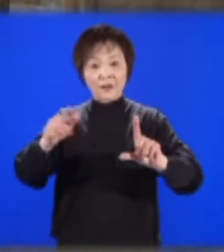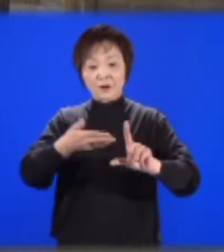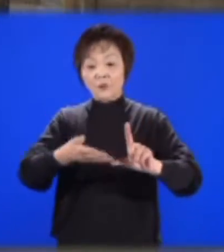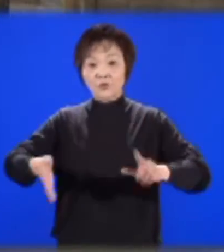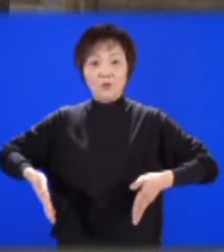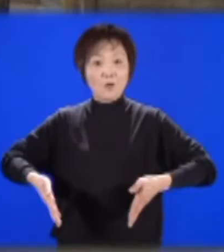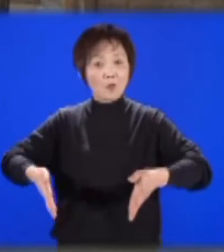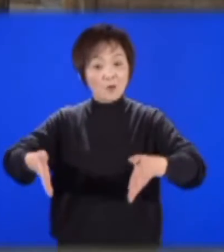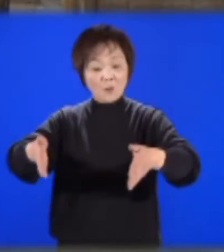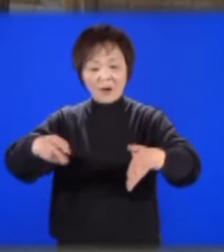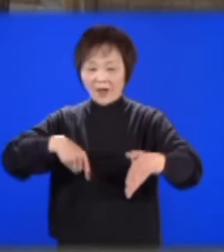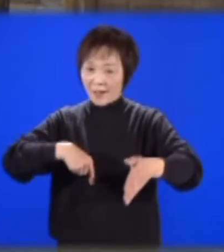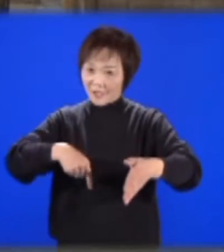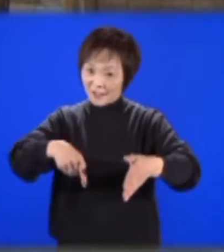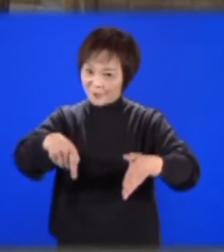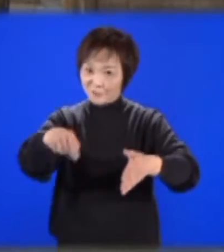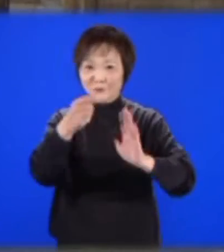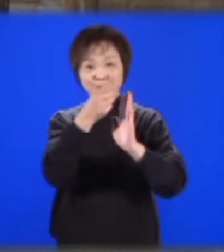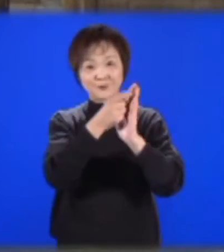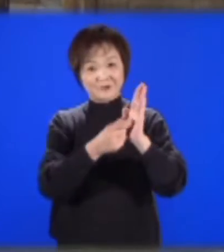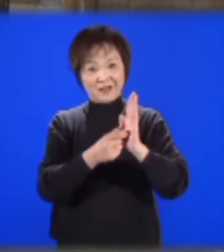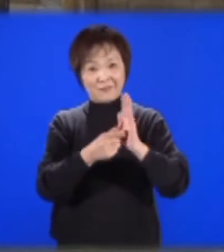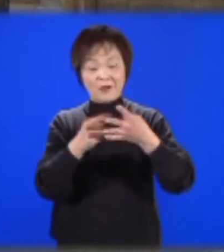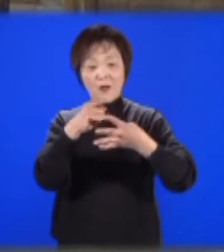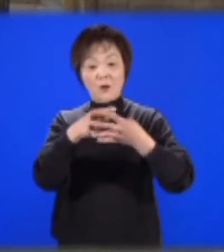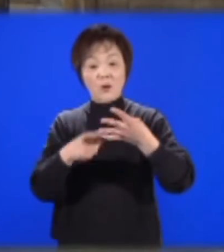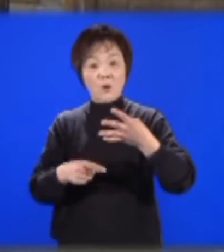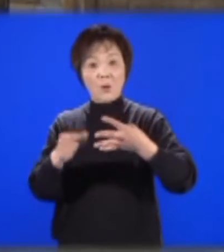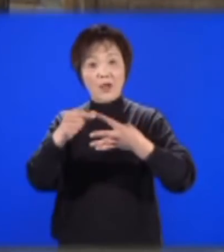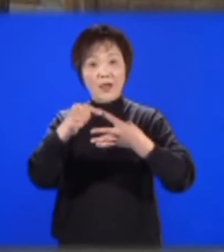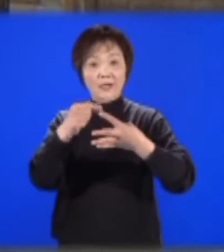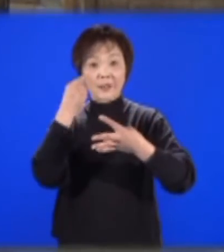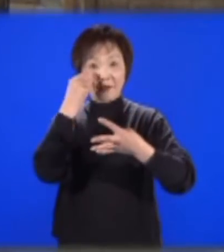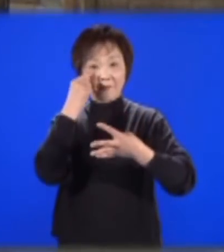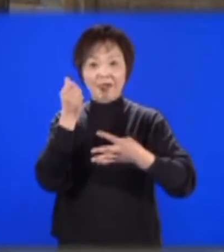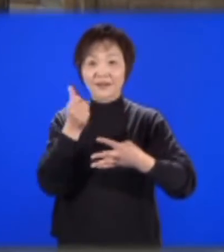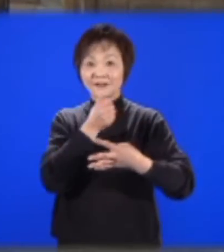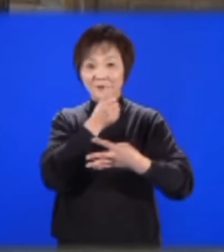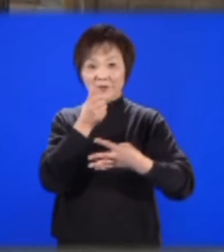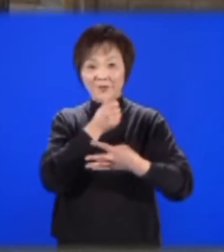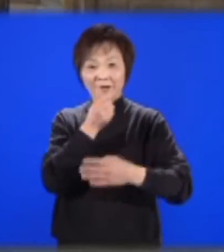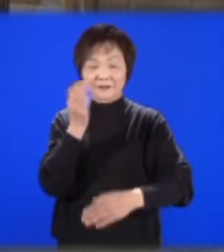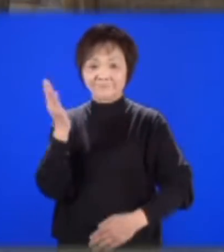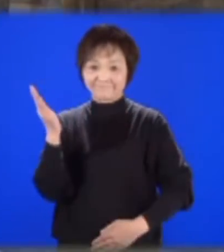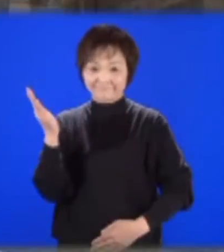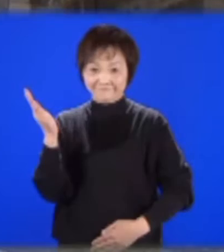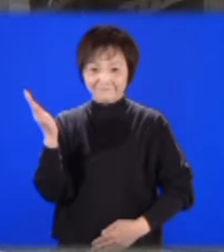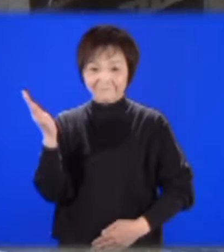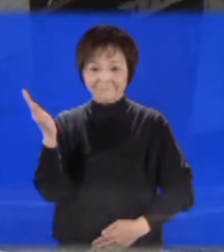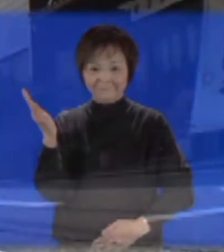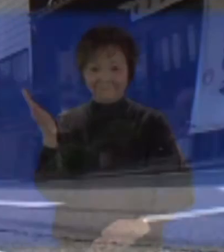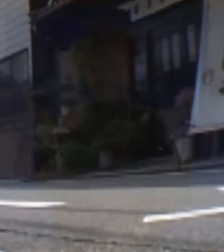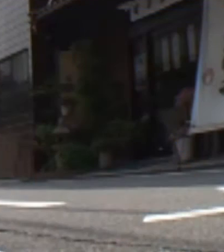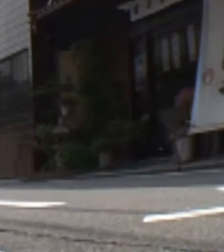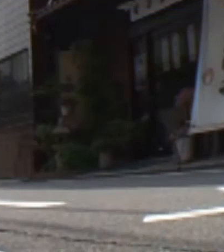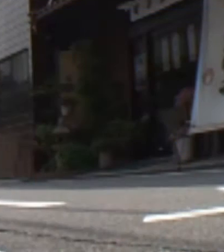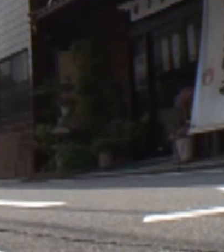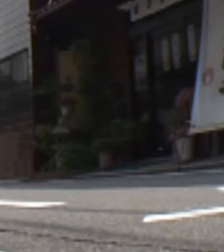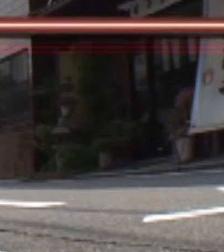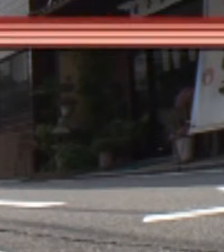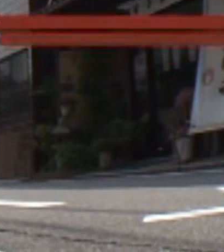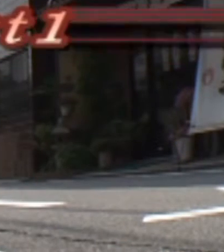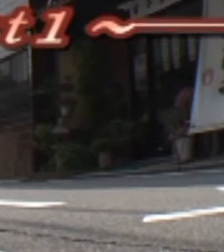今回のチャンネル四日市は東海道を行くと題して4回シリーズでご紹介していきます。